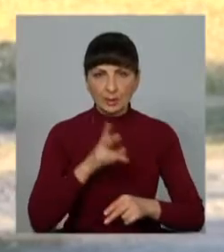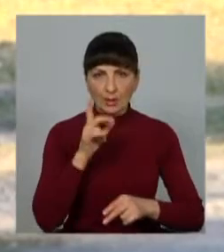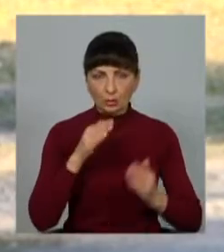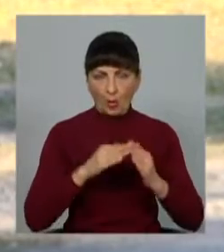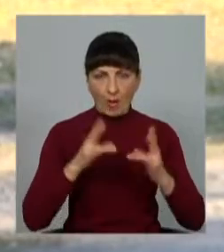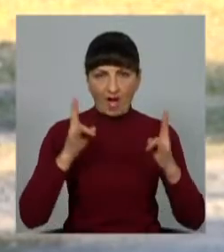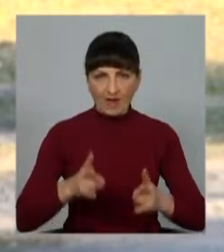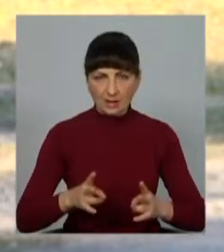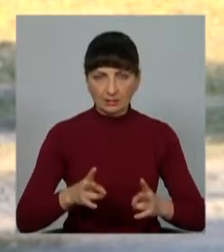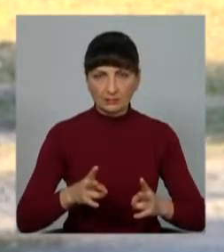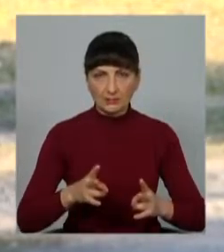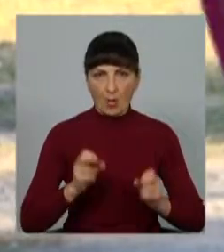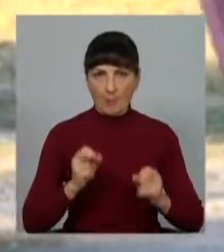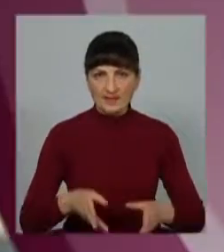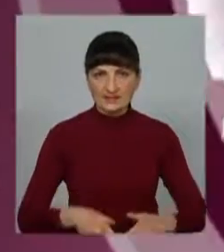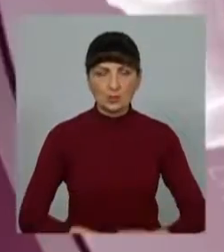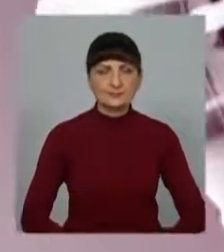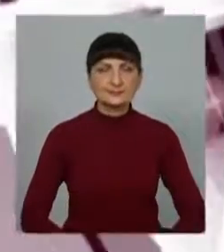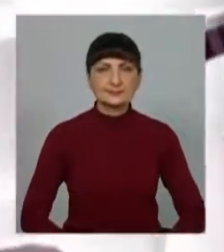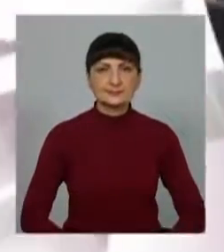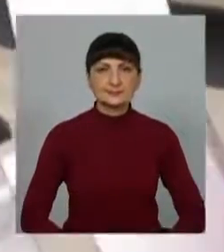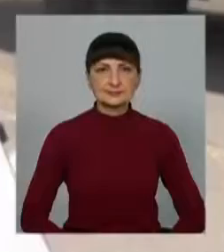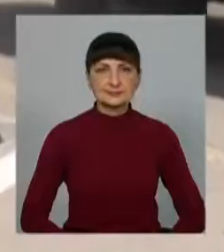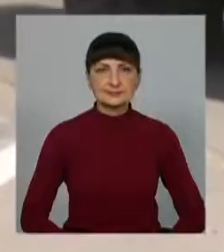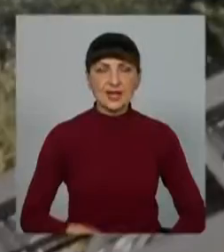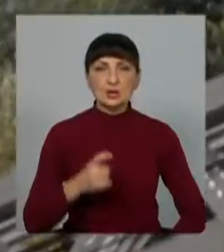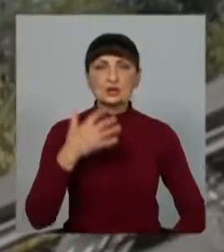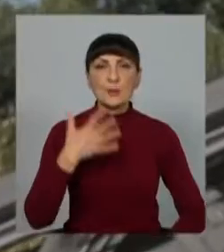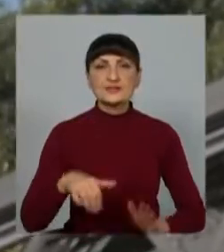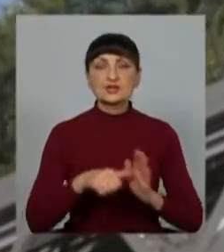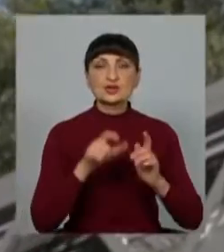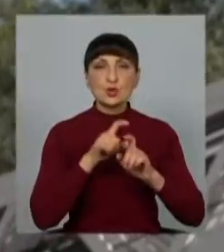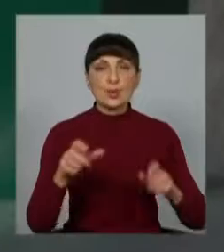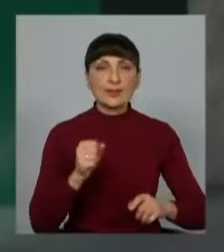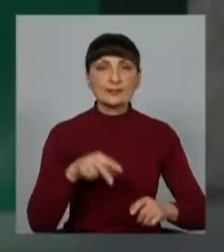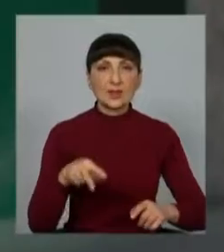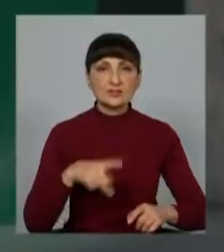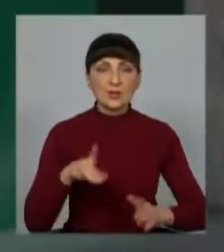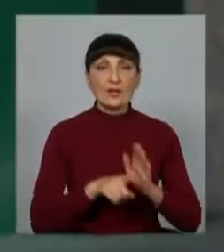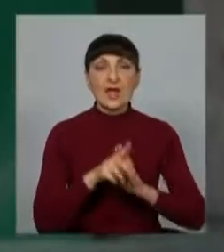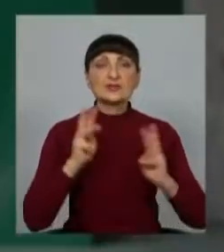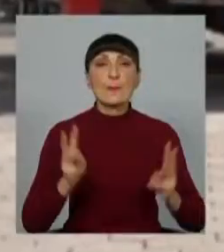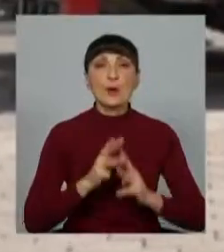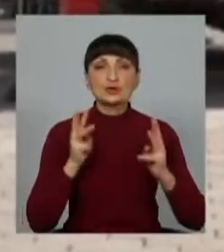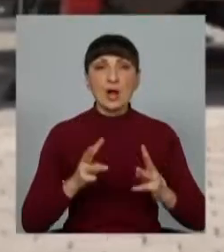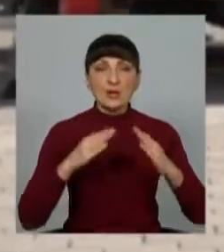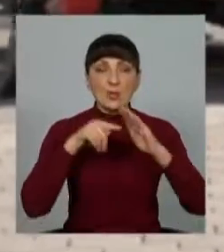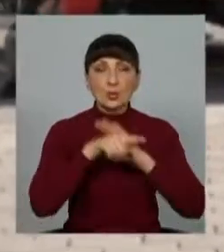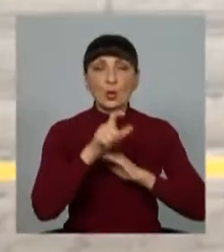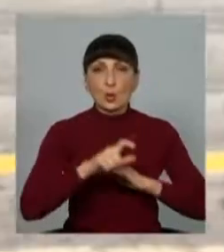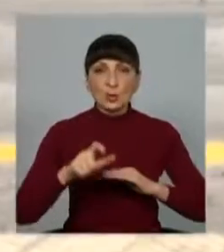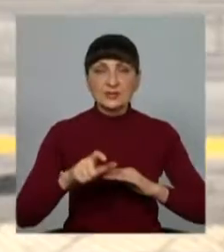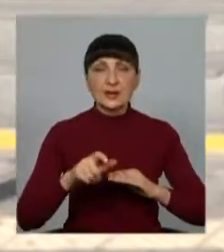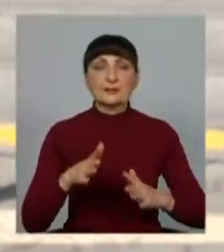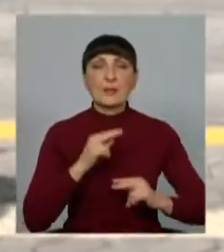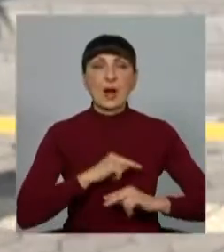подробно расскажу я, Ануар Амангельдинов. В 156-й школе Алатауского района начался пожар. В здании еще остались люди. На